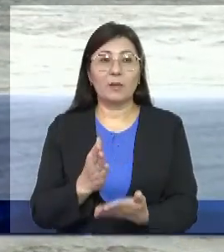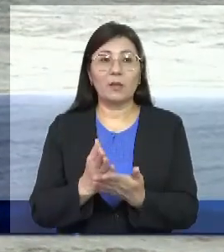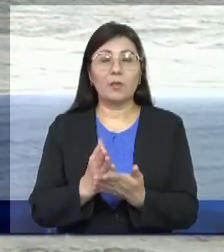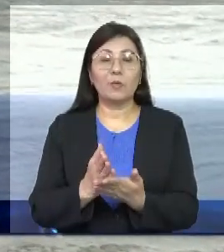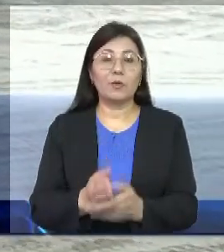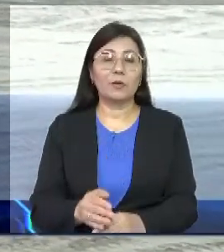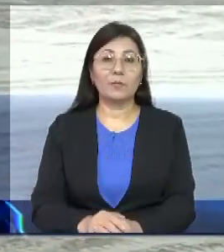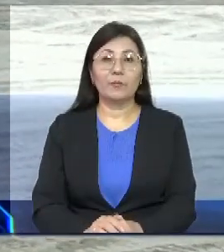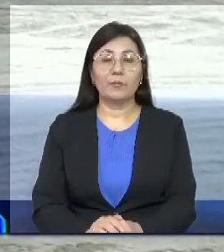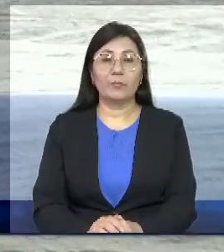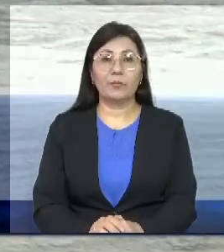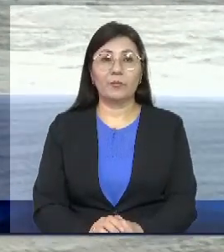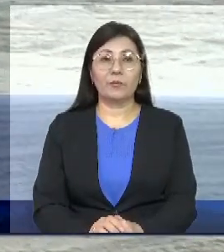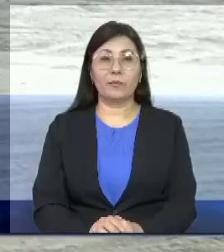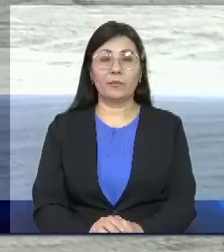освещение.